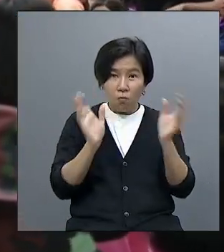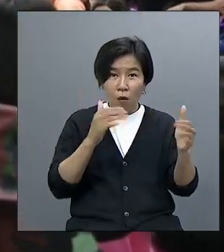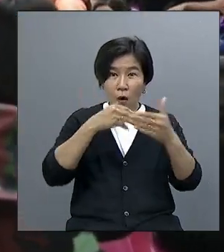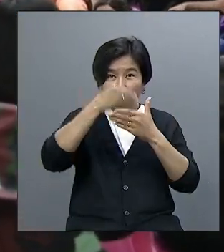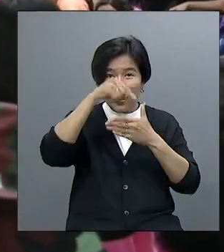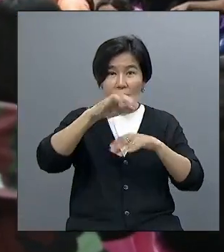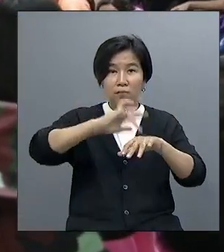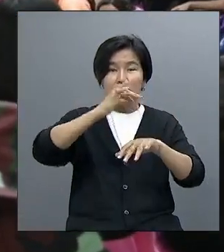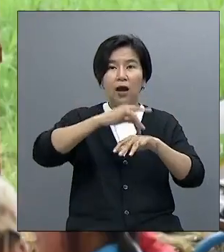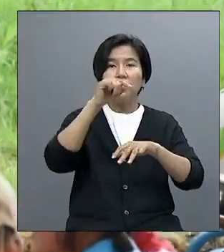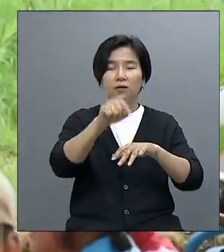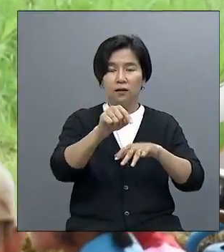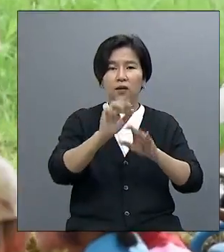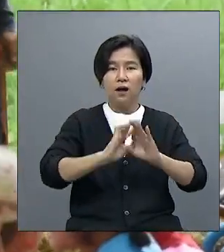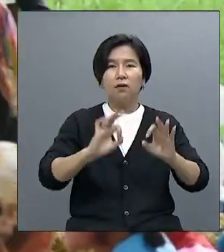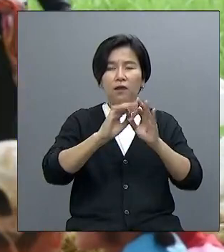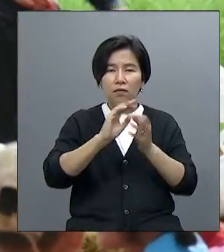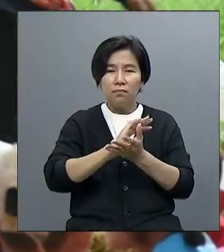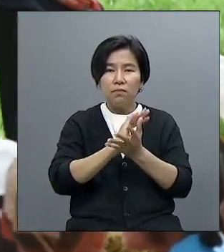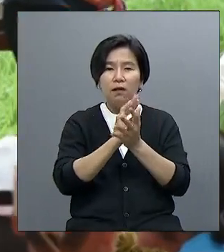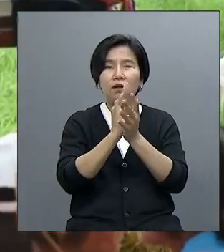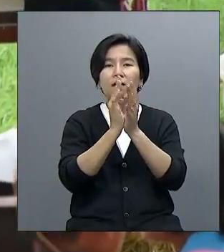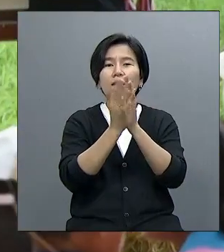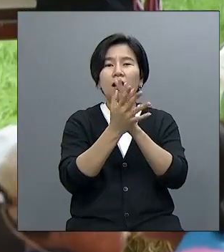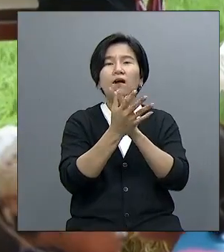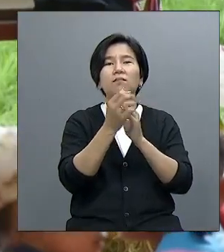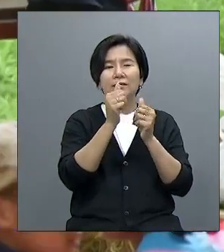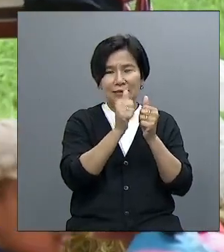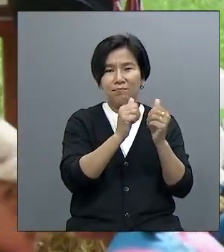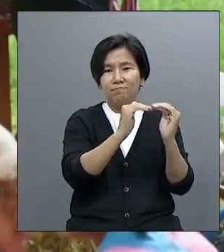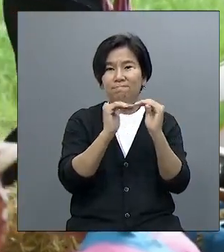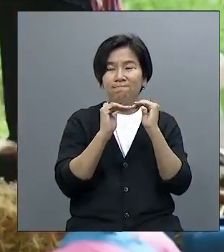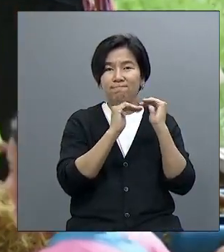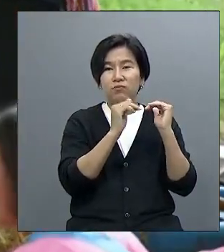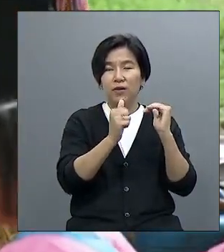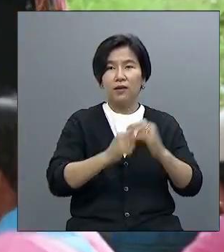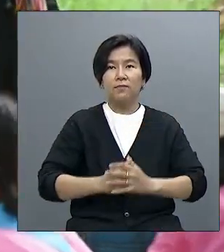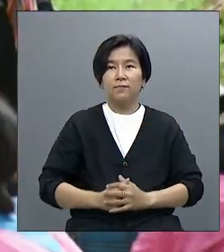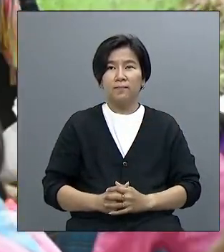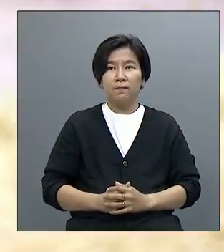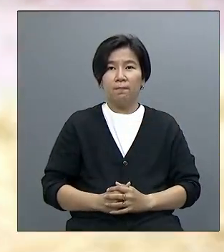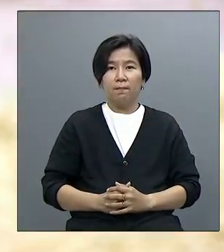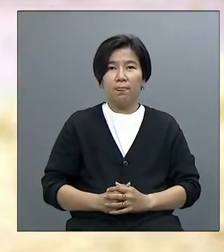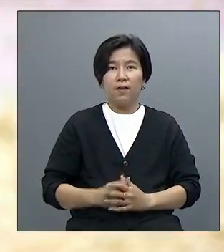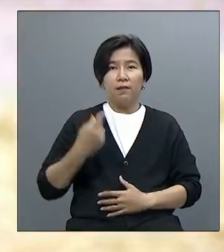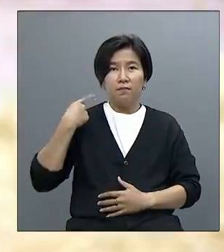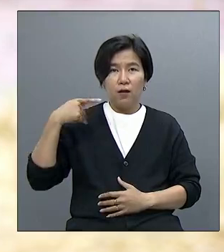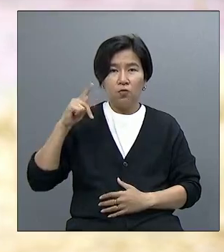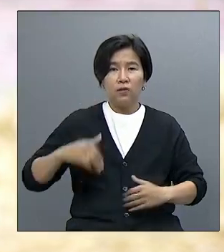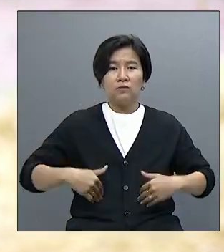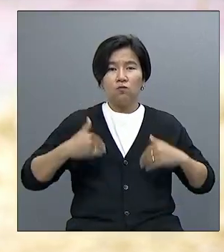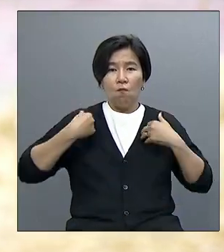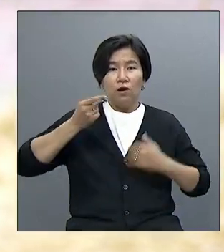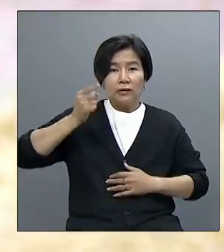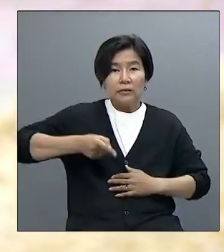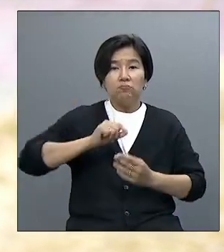จะปรับไม่ว่าจะเป็นเรื่องของทัศนคติเด็กนะคะในเรื่องของการที่เราจะนำไปใช้ในชีวิตประจำวันนะคะก็